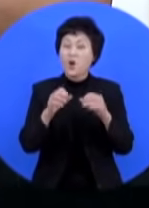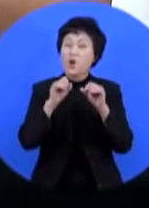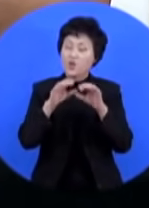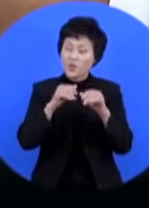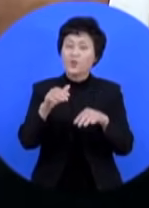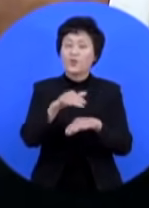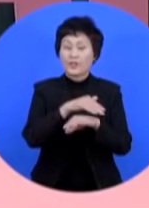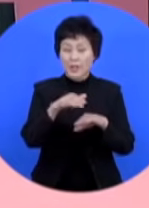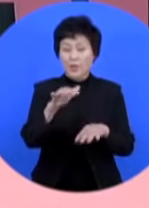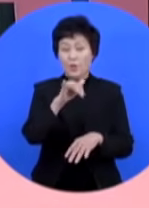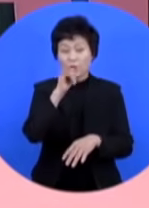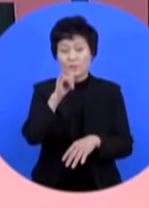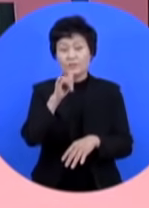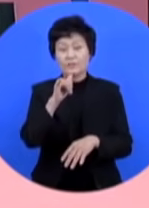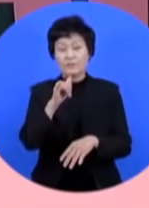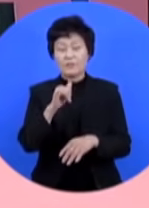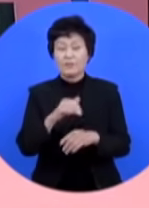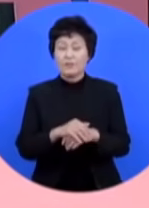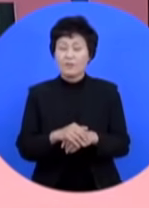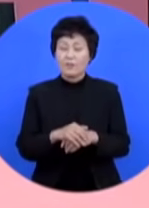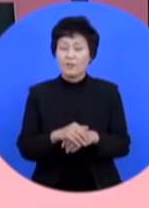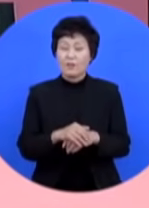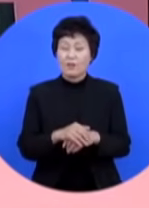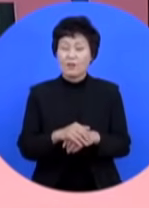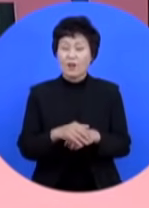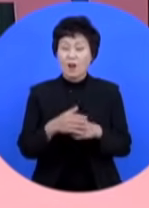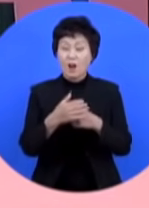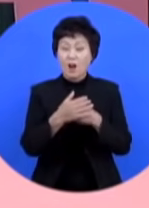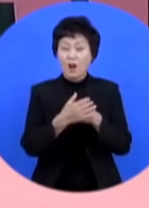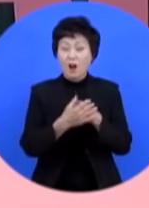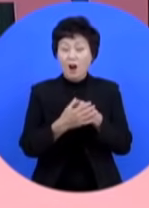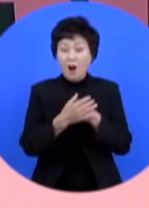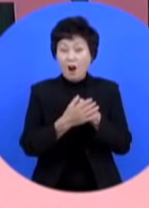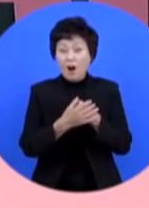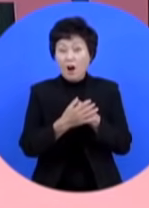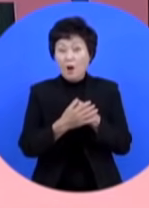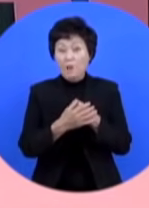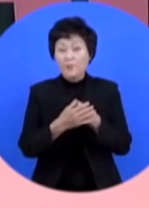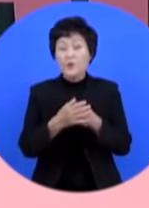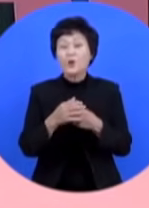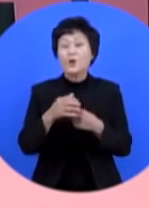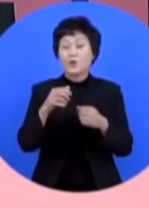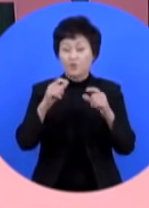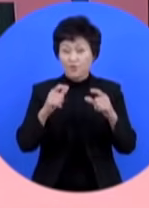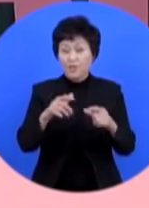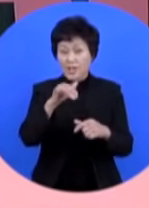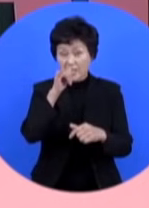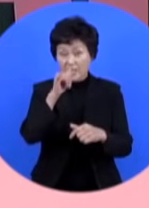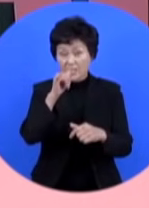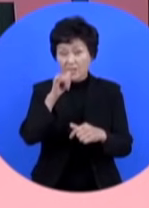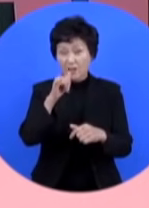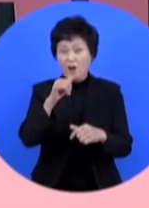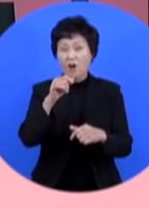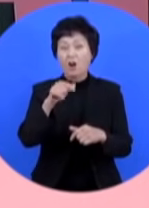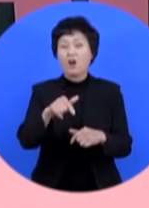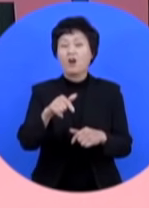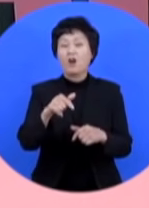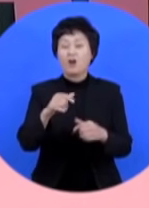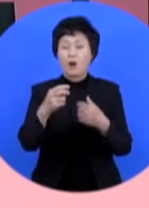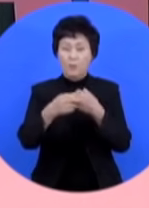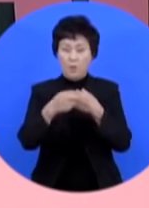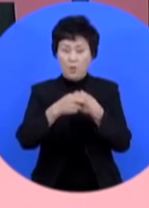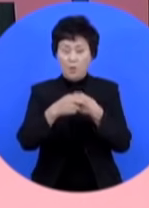시립 서북병원에 네, 서북병원. 주일 예, 아침마다 예. 예, 전도하러 가서